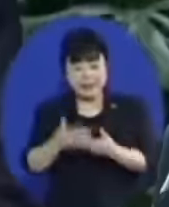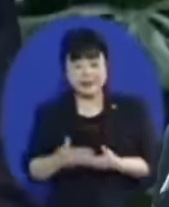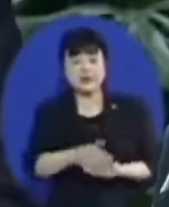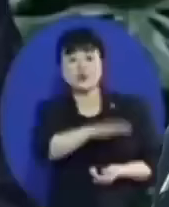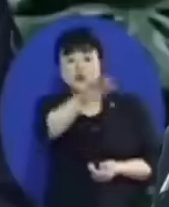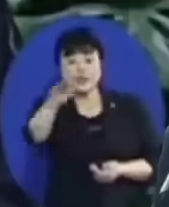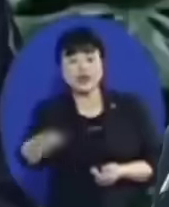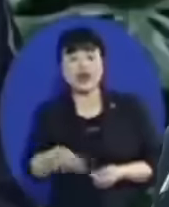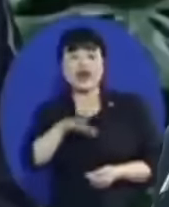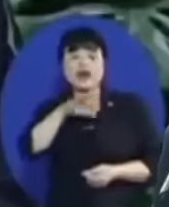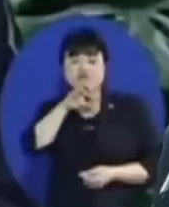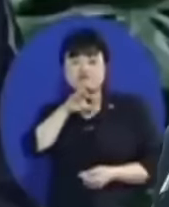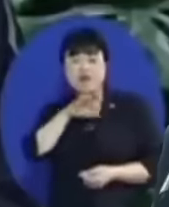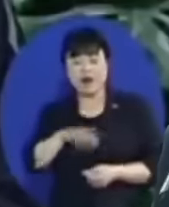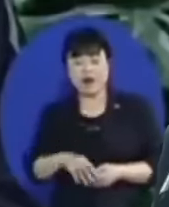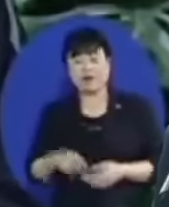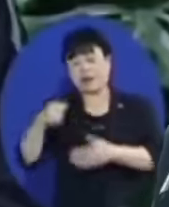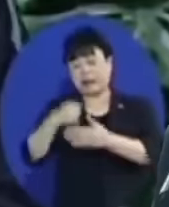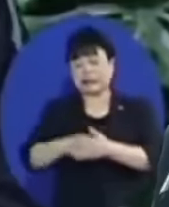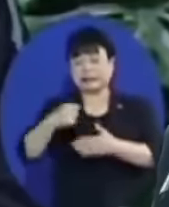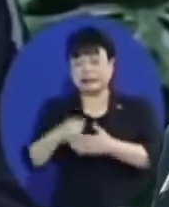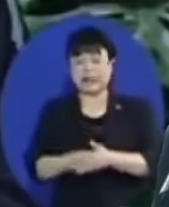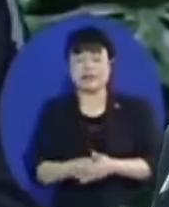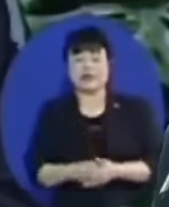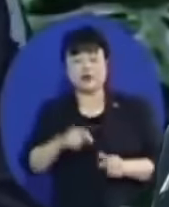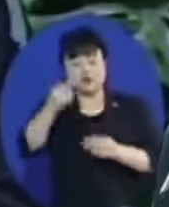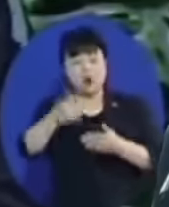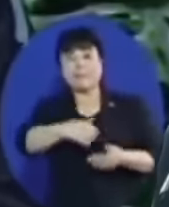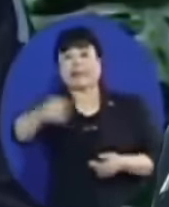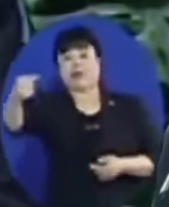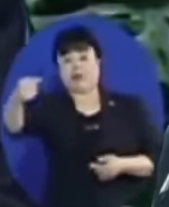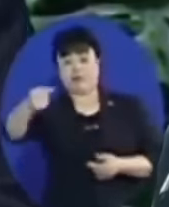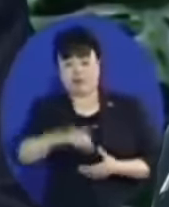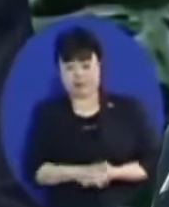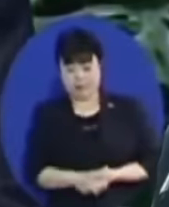우리들이 불평하고 원망하고 탄식하면 구원을 뺏깁니다.